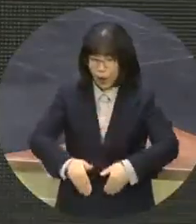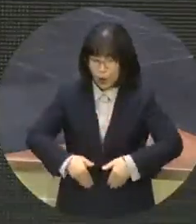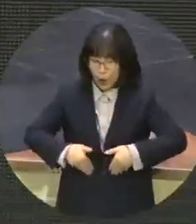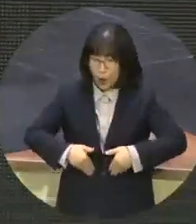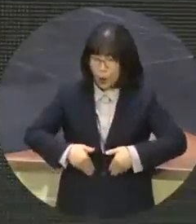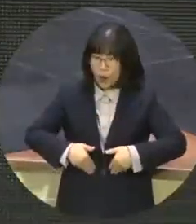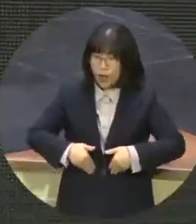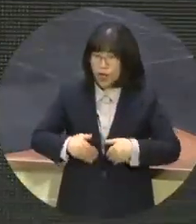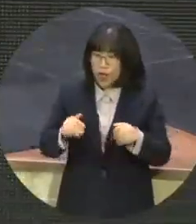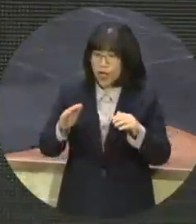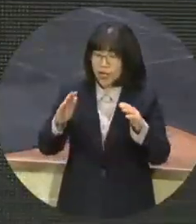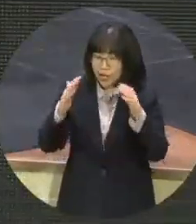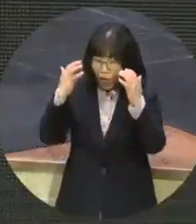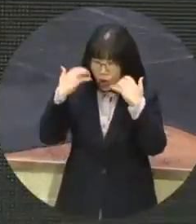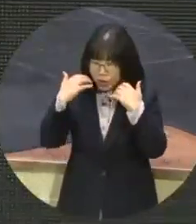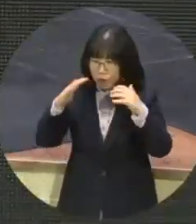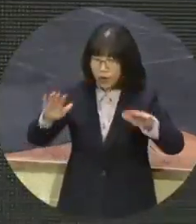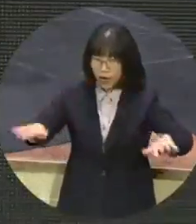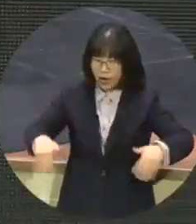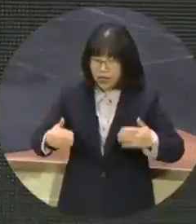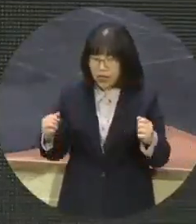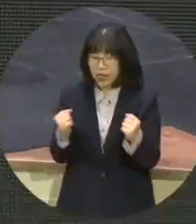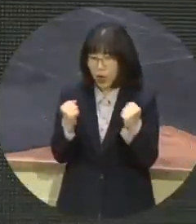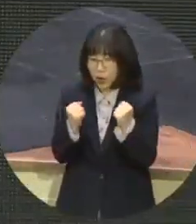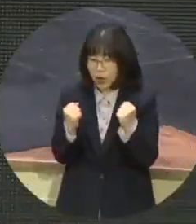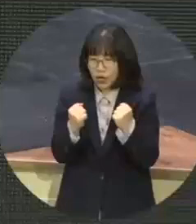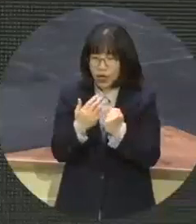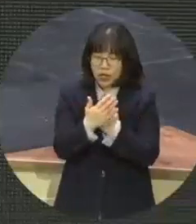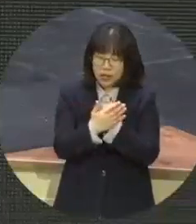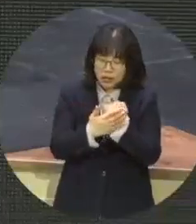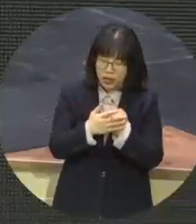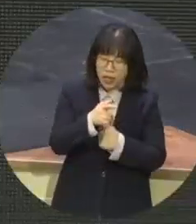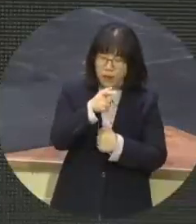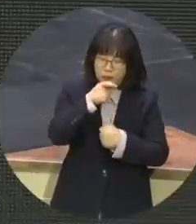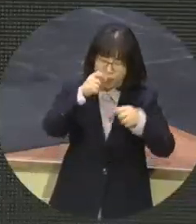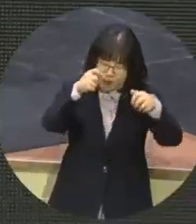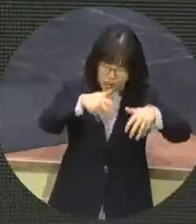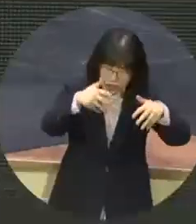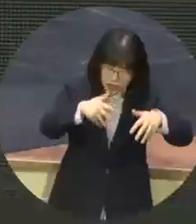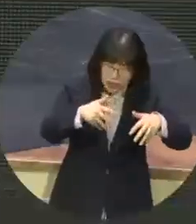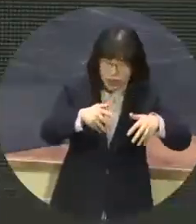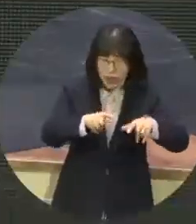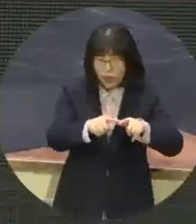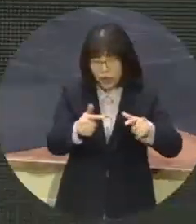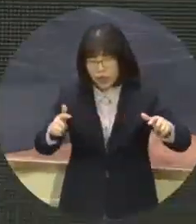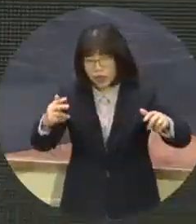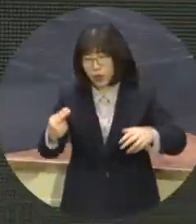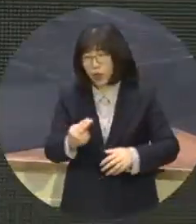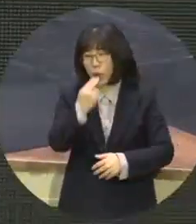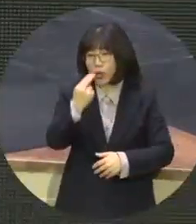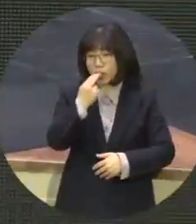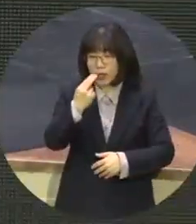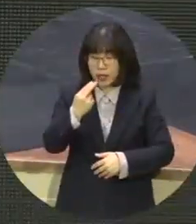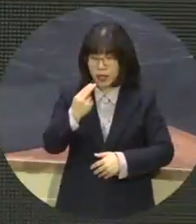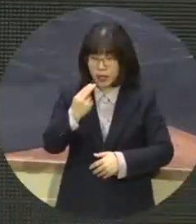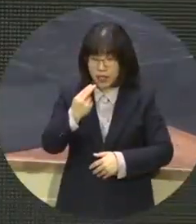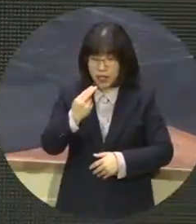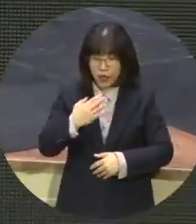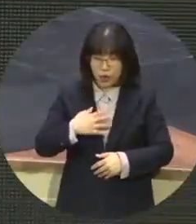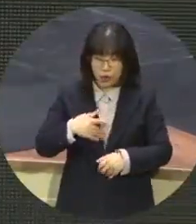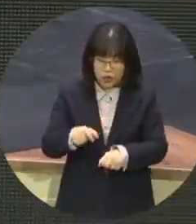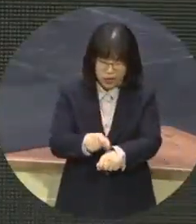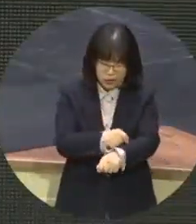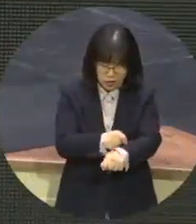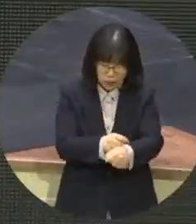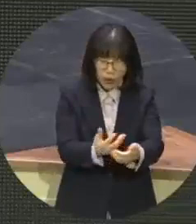주시고 공기 주시고 먹을 거 주시고 일반 은총을 베풀어 주신다. 일반 은총이죠. 우리는 어떤 은총이냐? 특별 은총이에요.